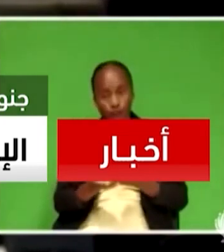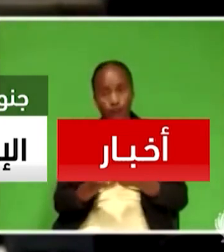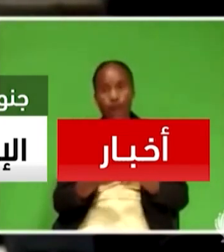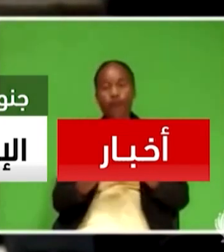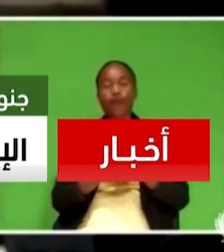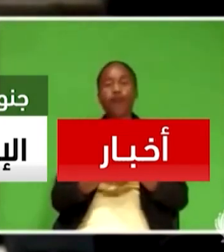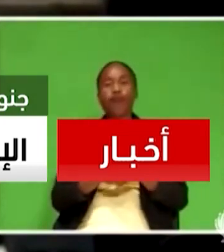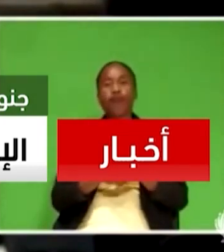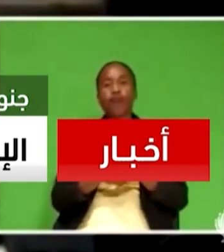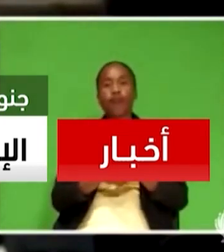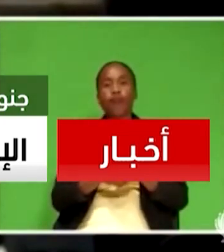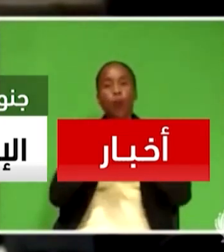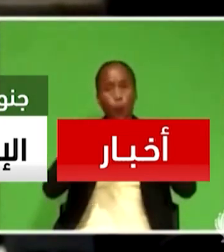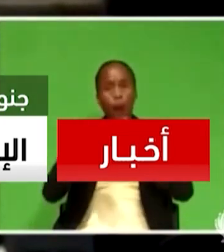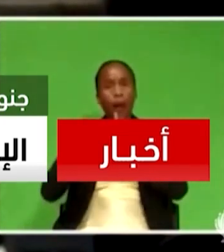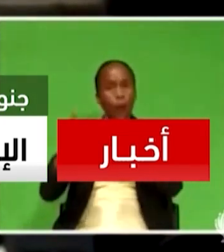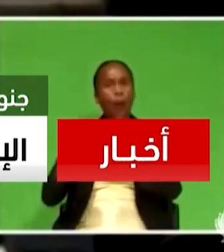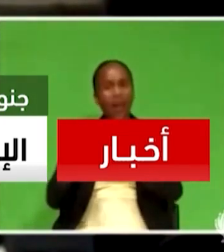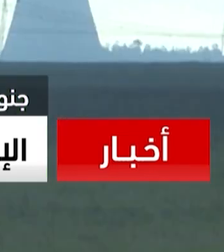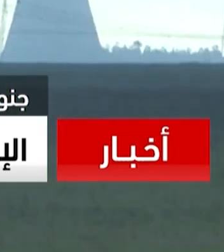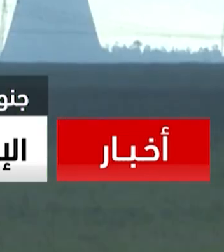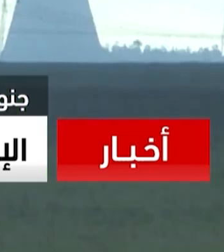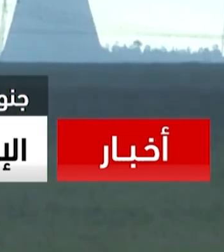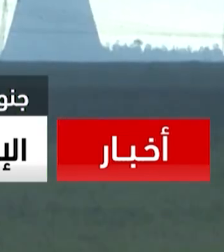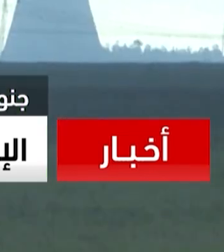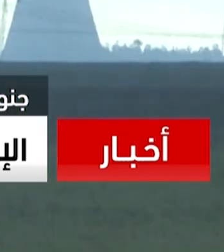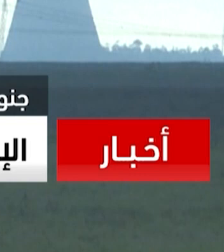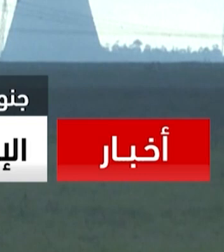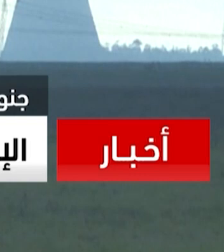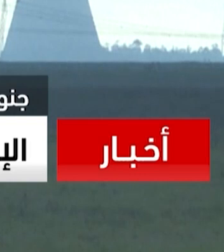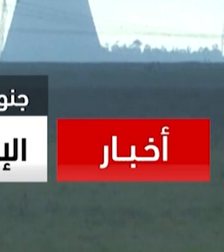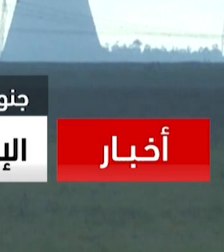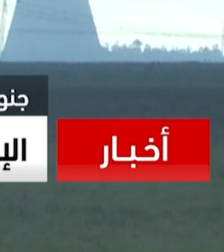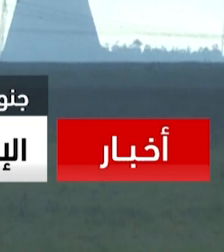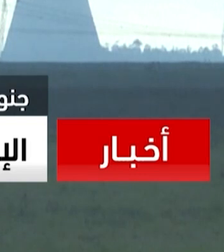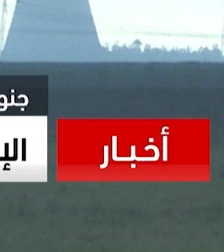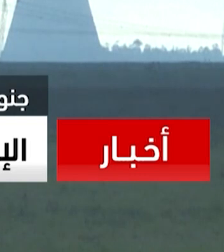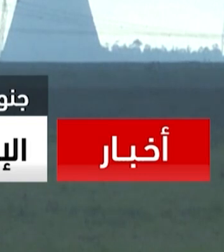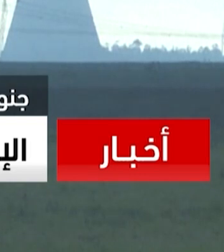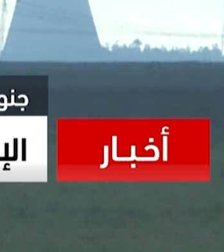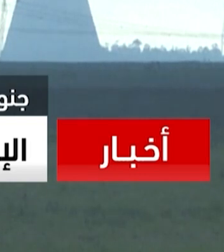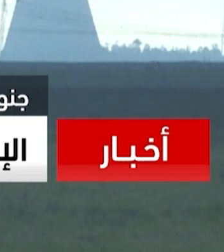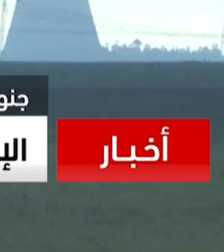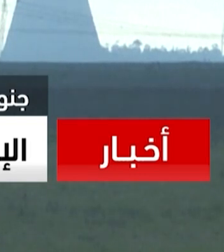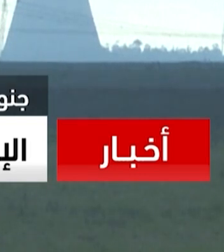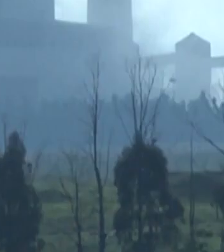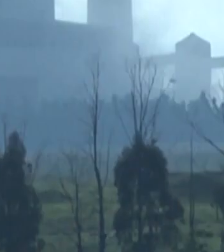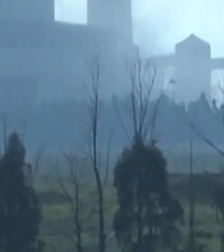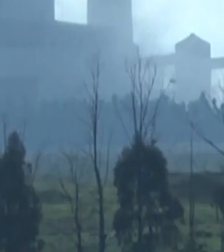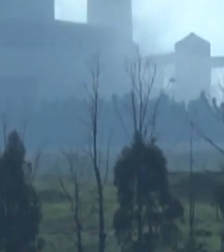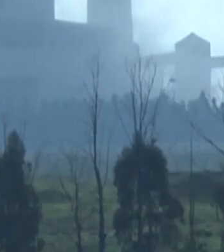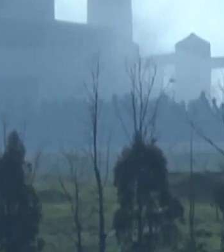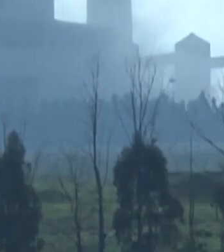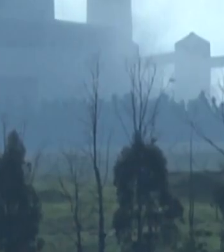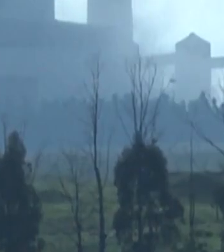ما الحق اضرارا جسيمه بالاقتصاد وبحيات المواطنين مبرزا بان الاعلان عن حاله كوارث وطنيه